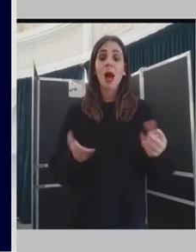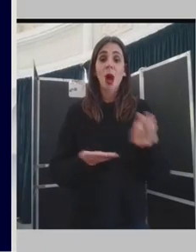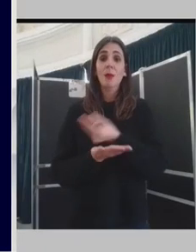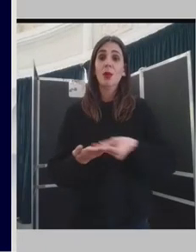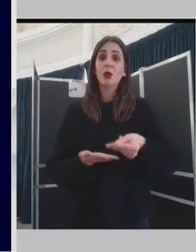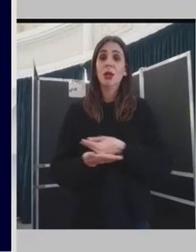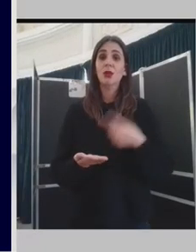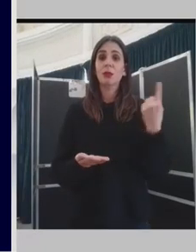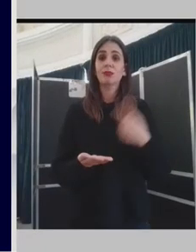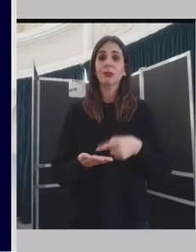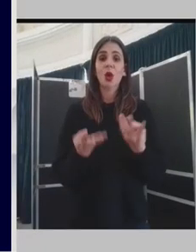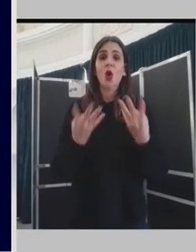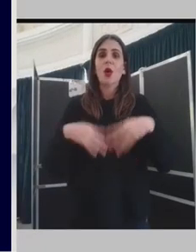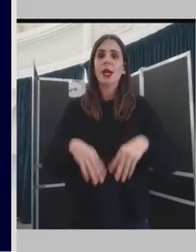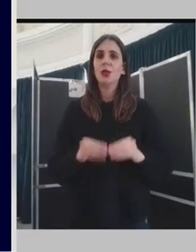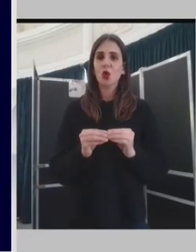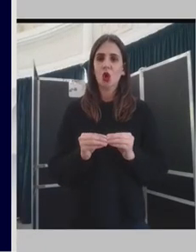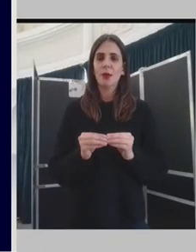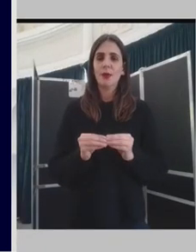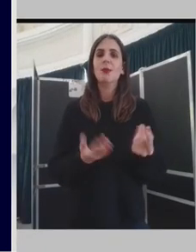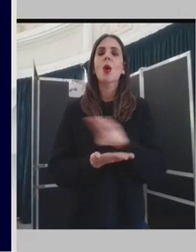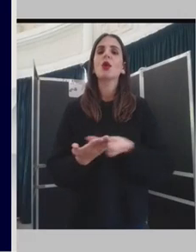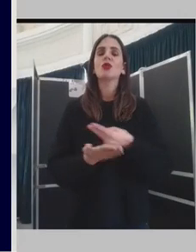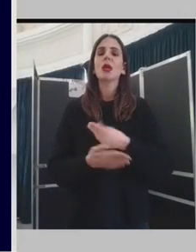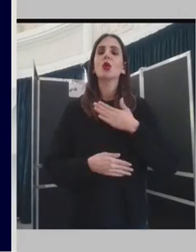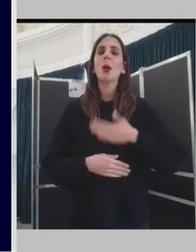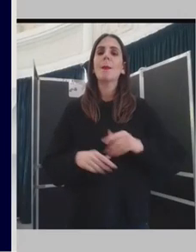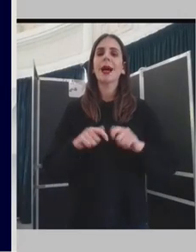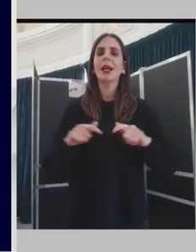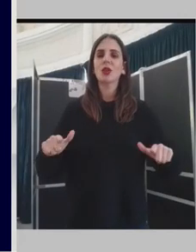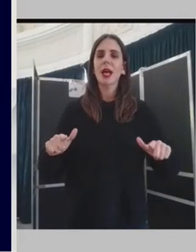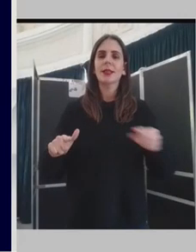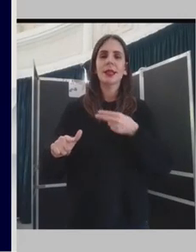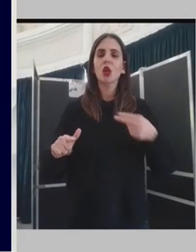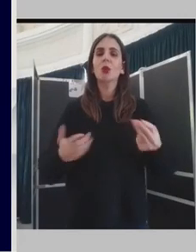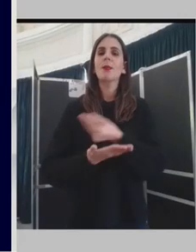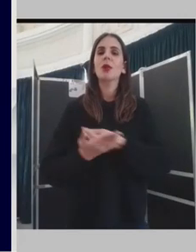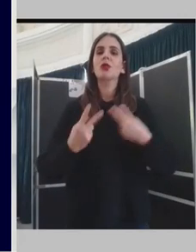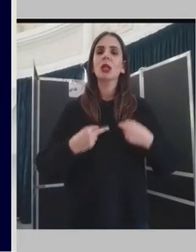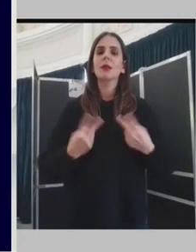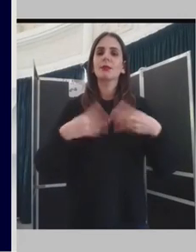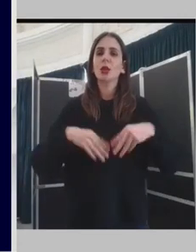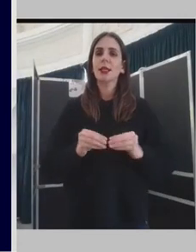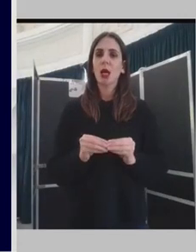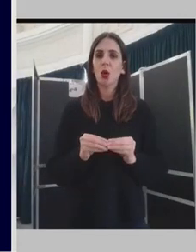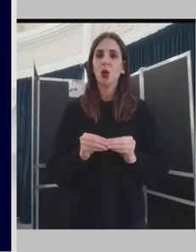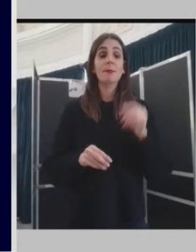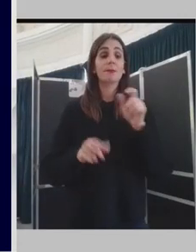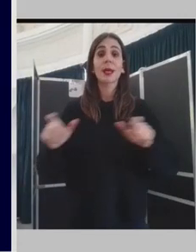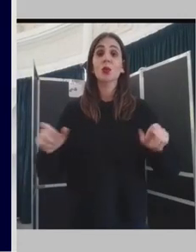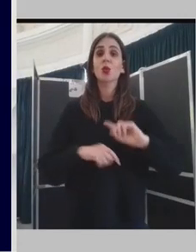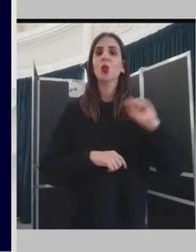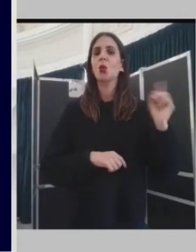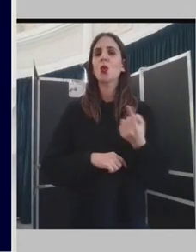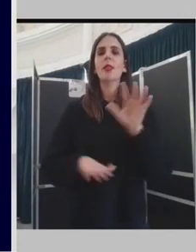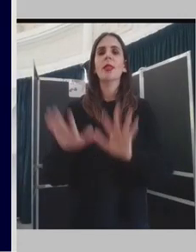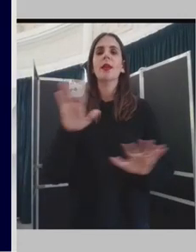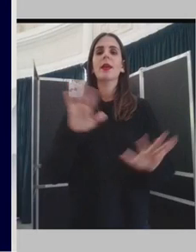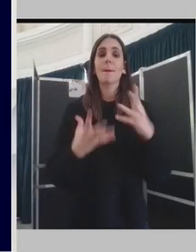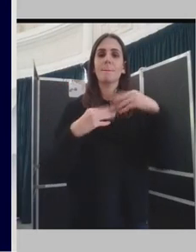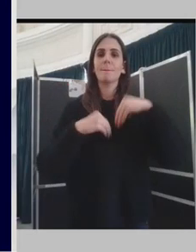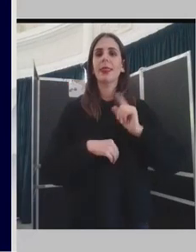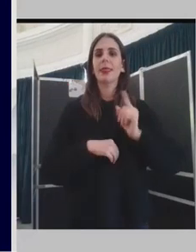progetto Piacenza, progetto Vita? Pensando che tutti devono essere informati, come stiamo facendo noi